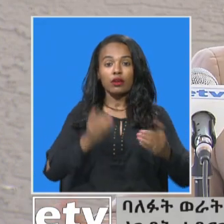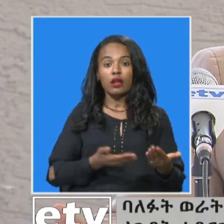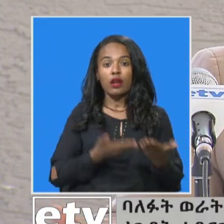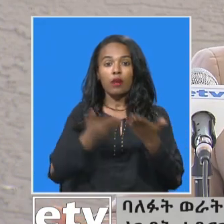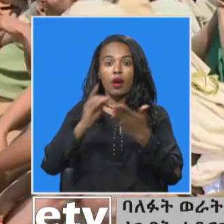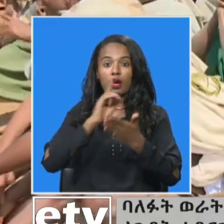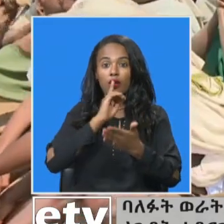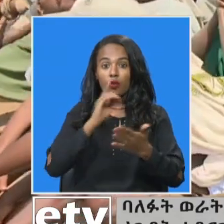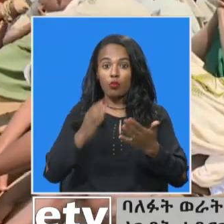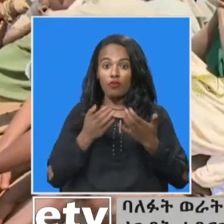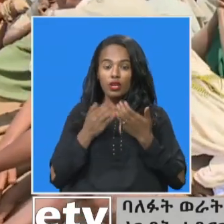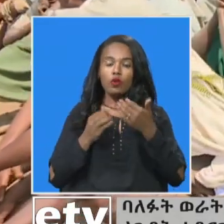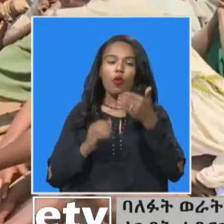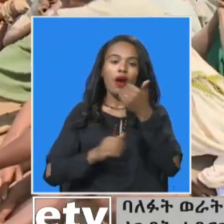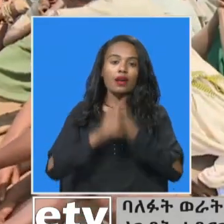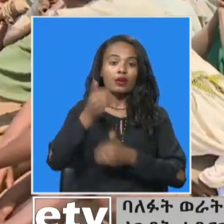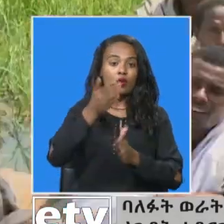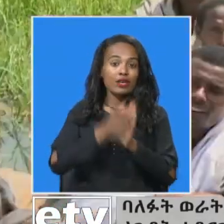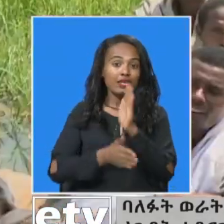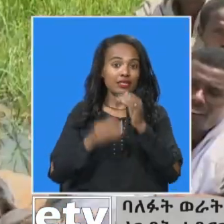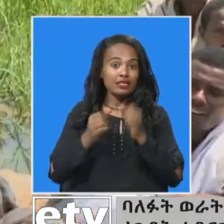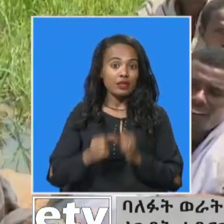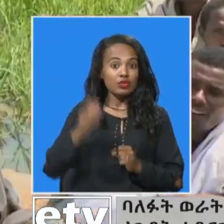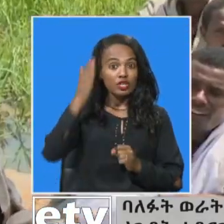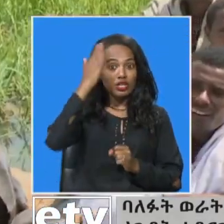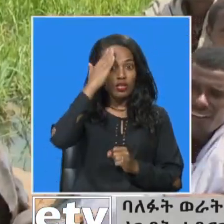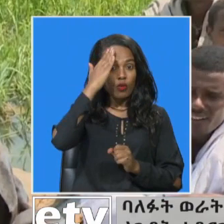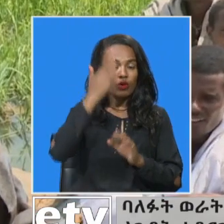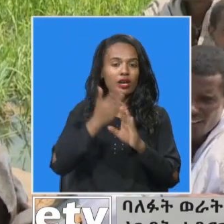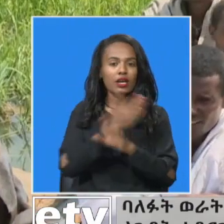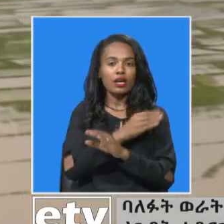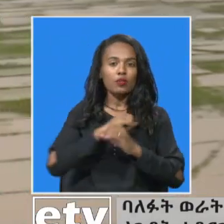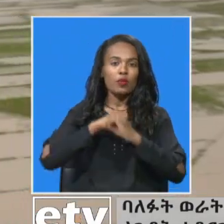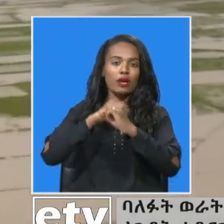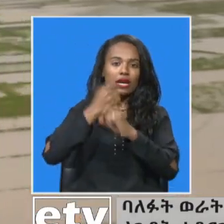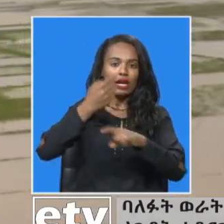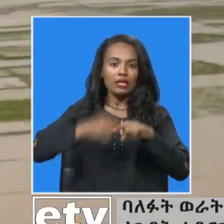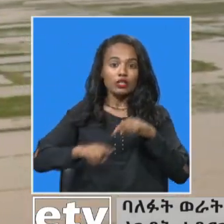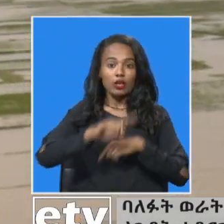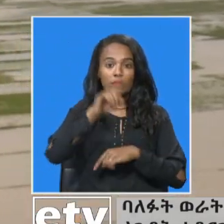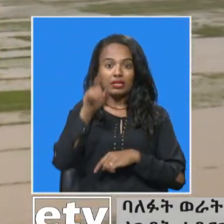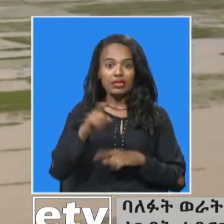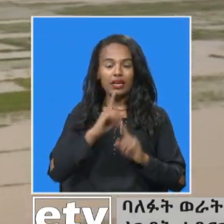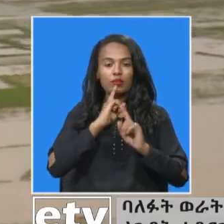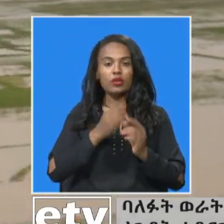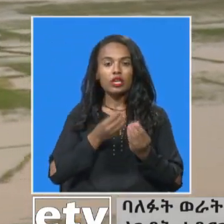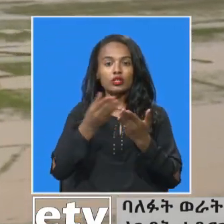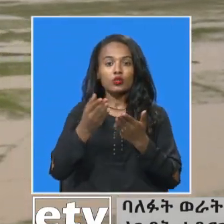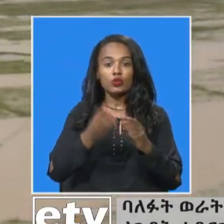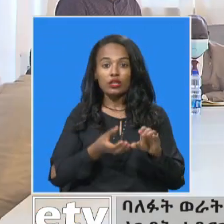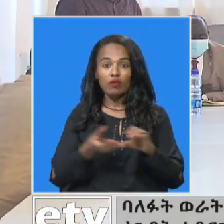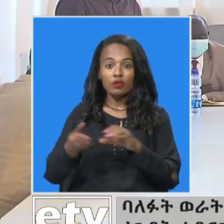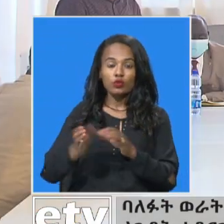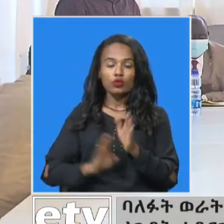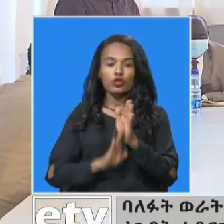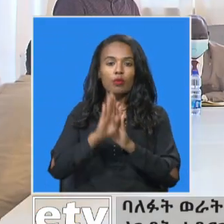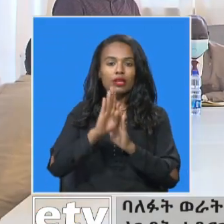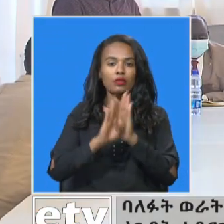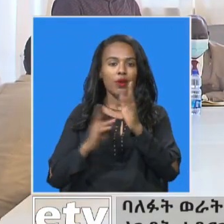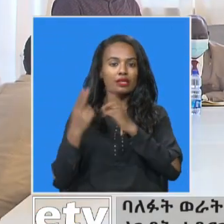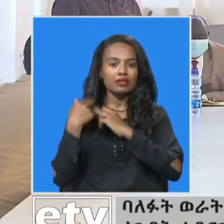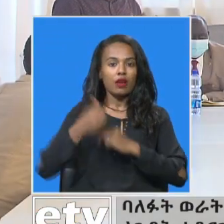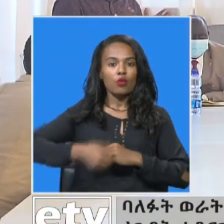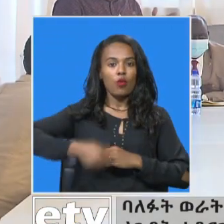ነው የሚፈልገው። አደጋው ሊከሰት እንደሚችል እየታወቀ ቀድሞ መከላከል ያልተቻለበትን ጥያቄ ምላሽ የሰጡት የተፋሰሶች ልማት ባለስልጣን